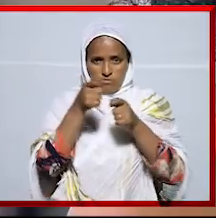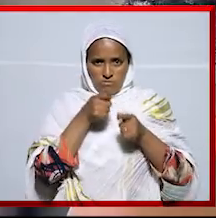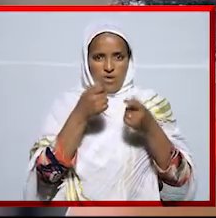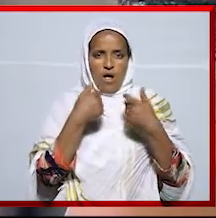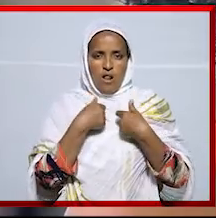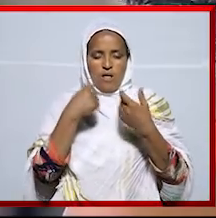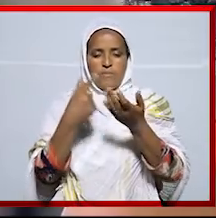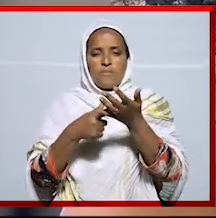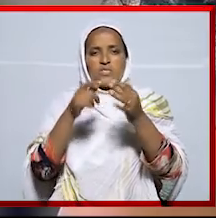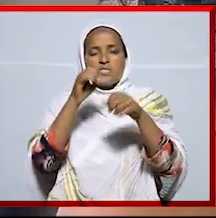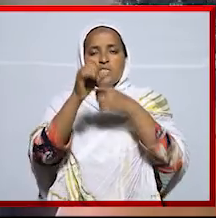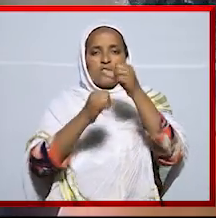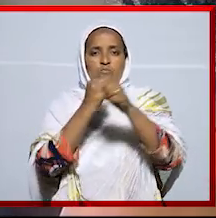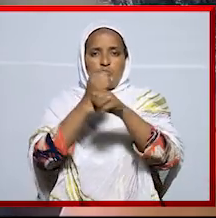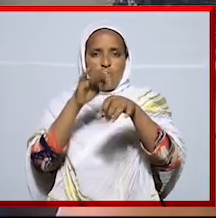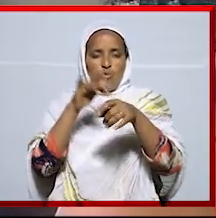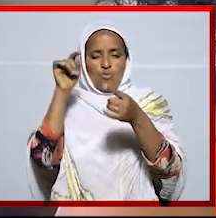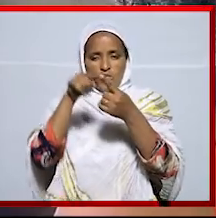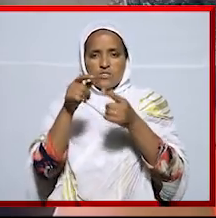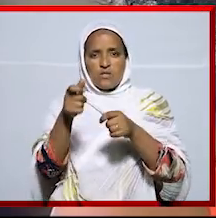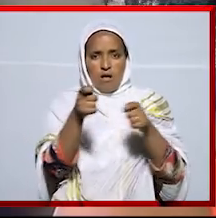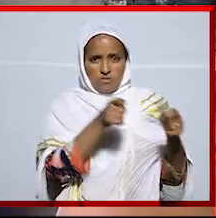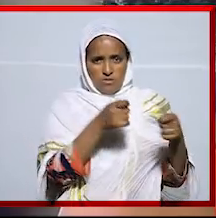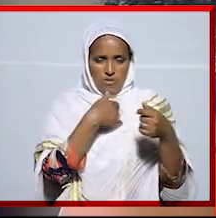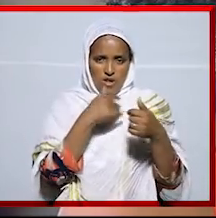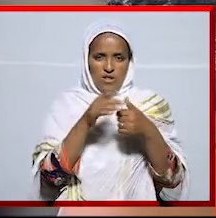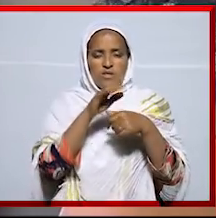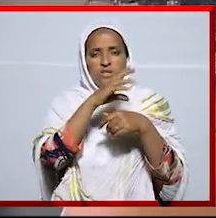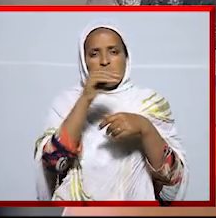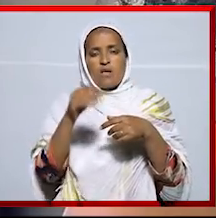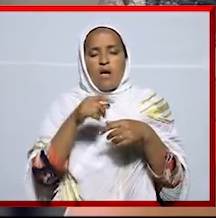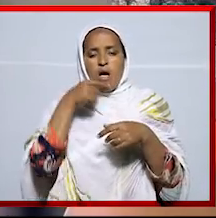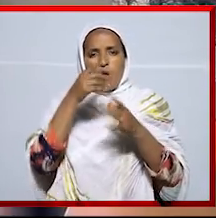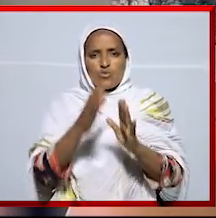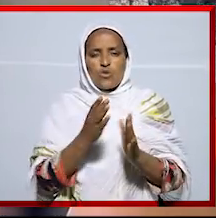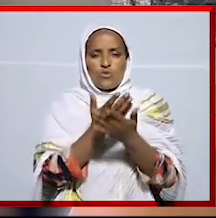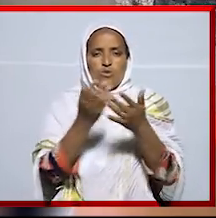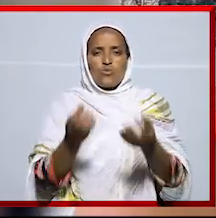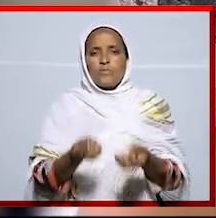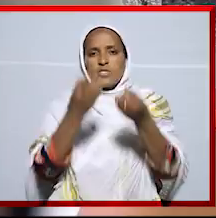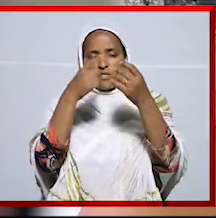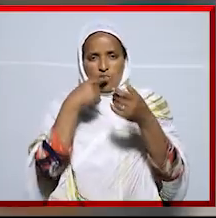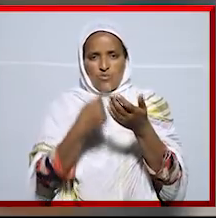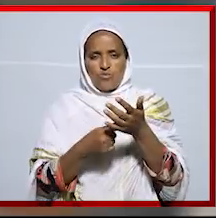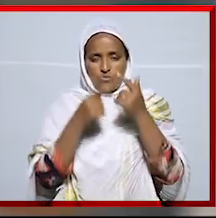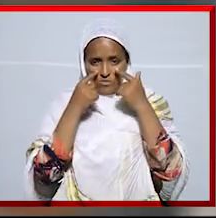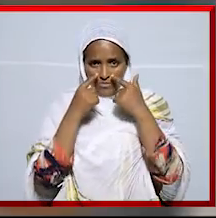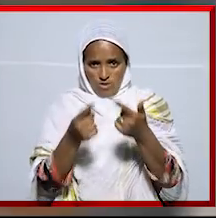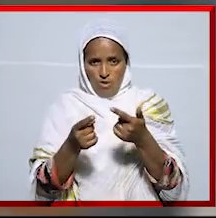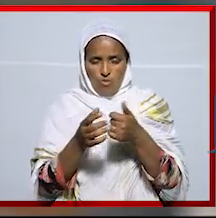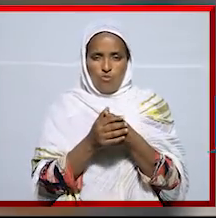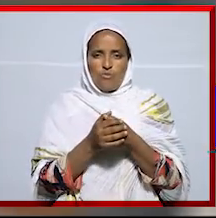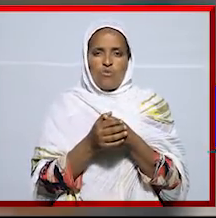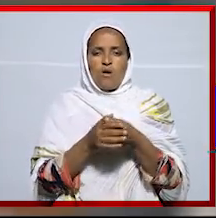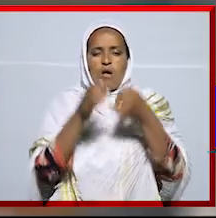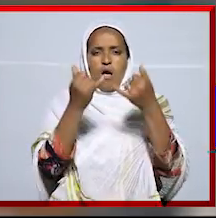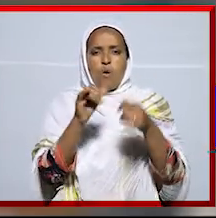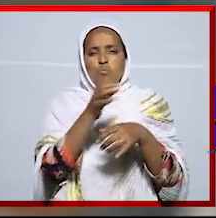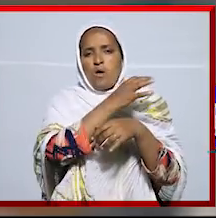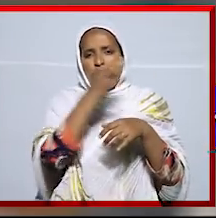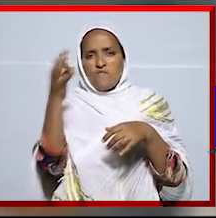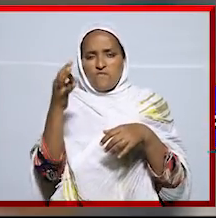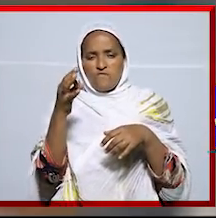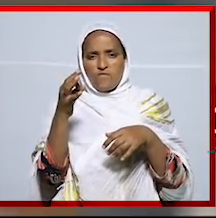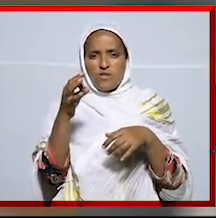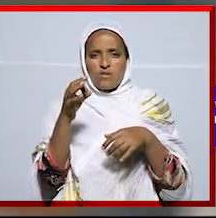ነገር ይስበዋል፣ በዚህ እድሜው ማለት ነው። ሰው ወደዛ ይሳባል እና አሉታዊ ነገሩ ይበዛል እላለሁ። ያው ስታዩ